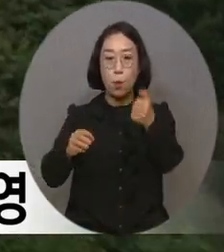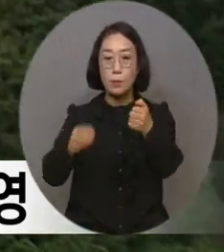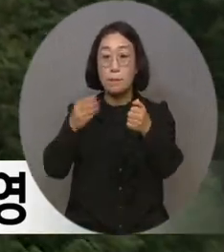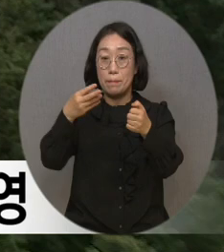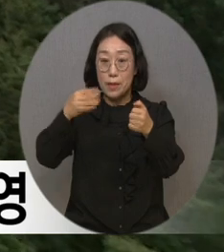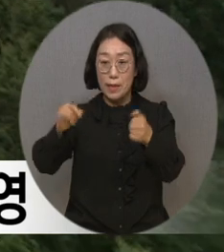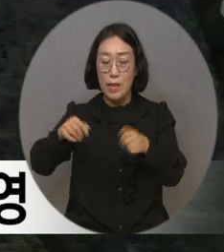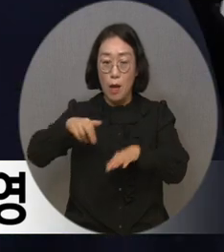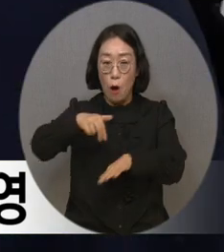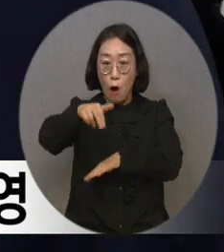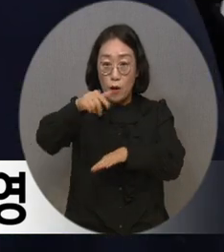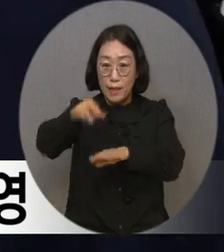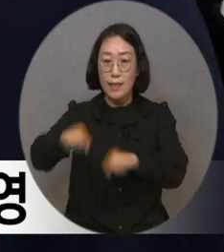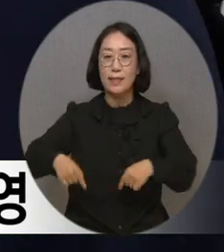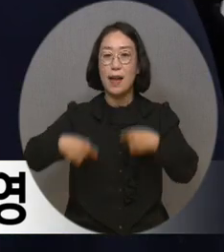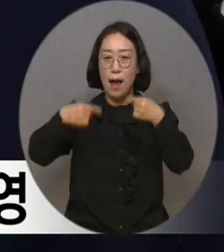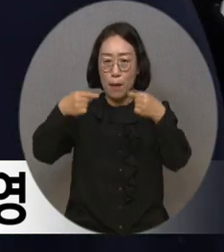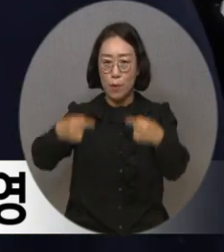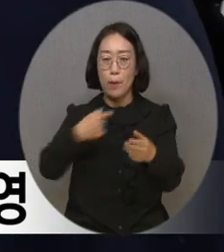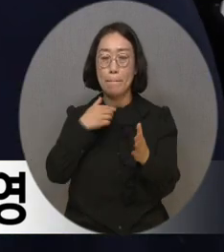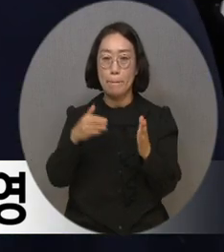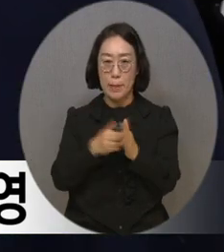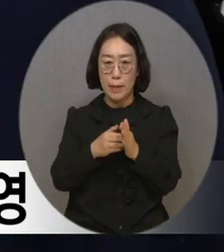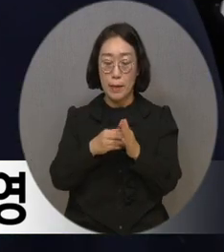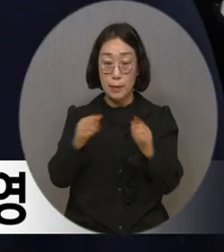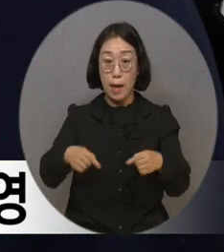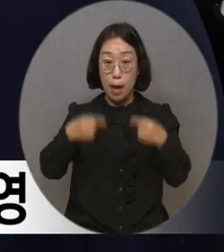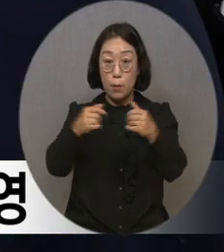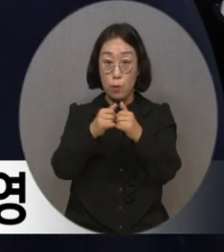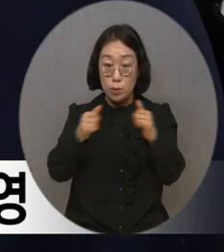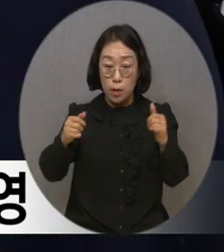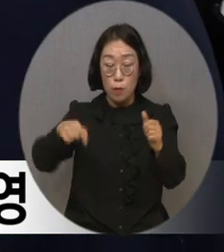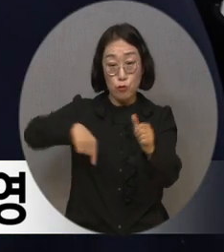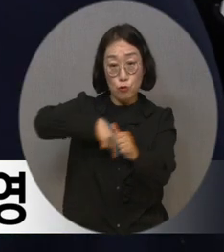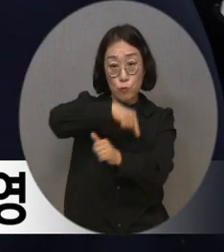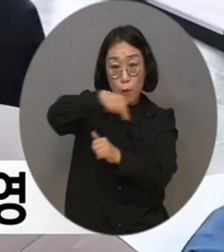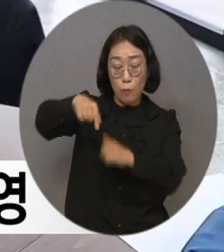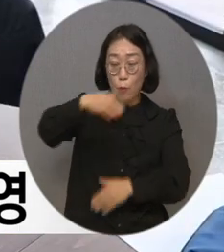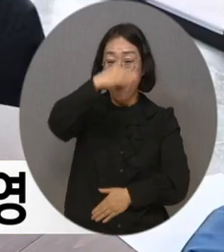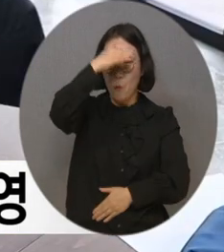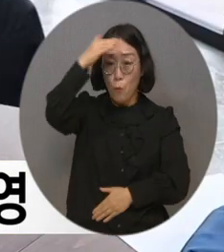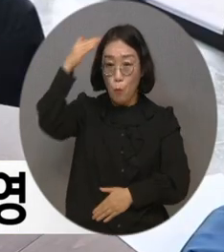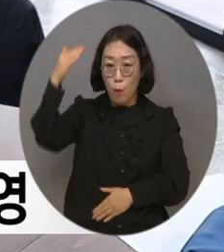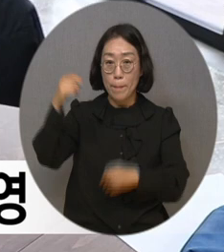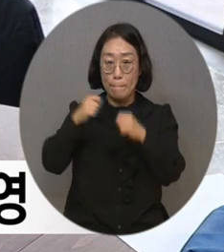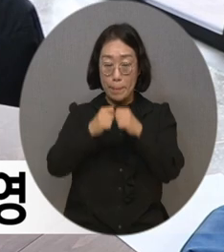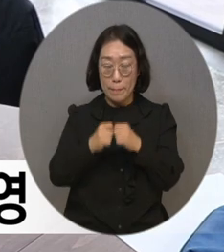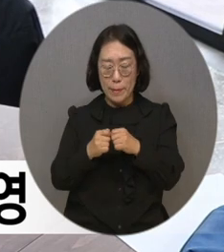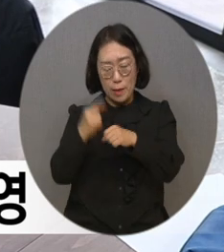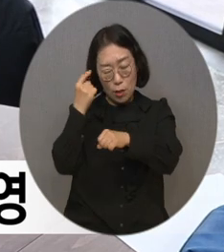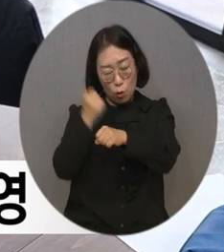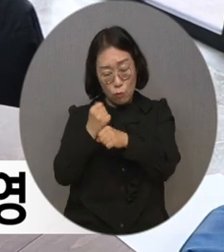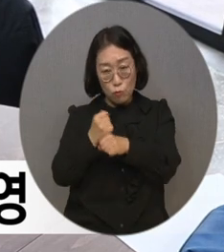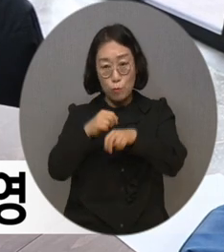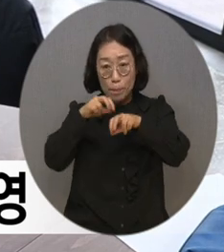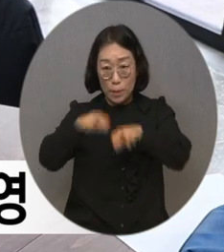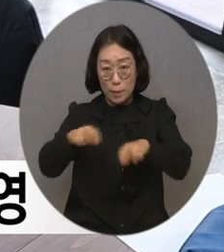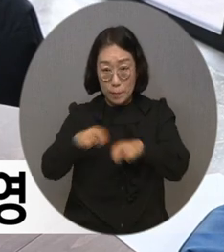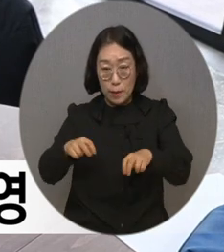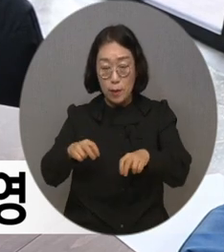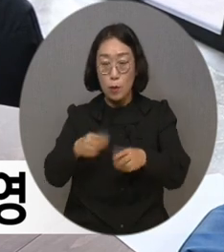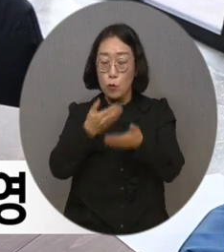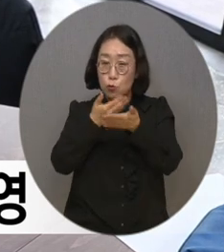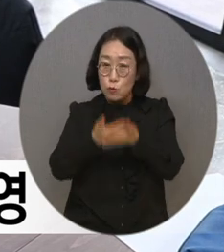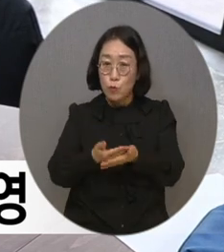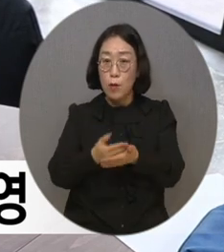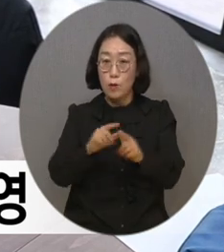참여했습니다. 참여자들은 영산강 주변 생태계를 살피고 학생들의 탐구, 실천 활동에 도움이 될